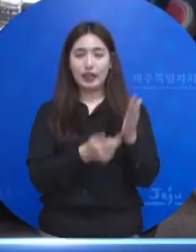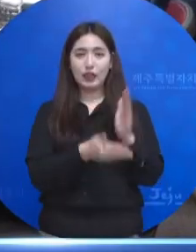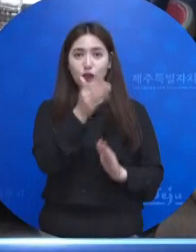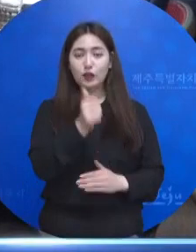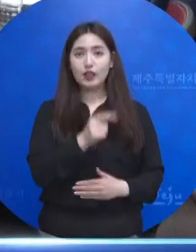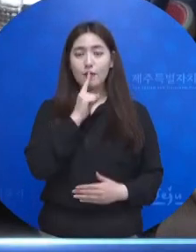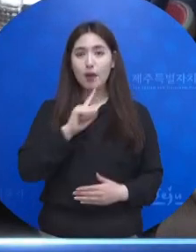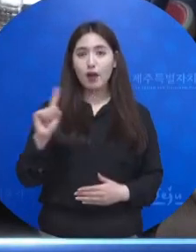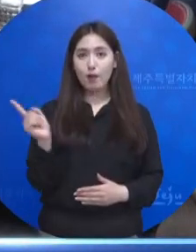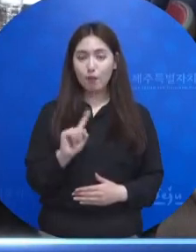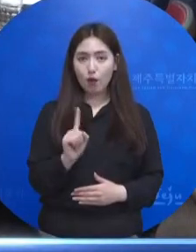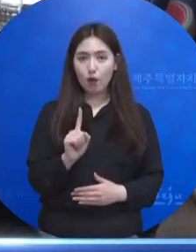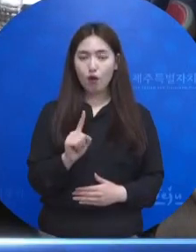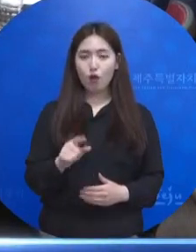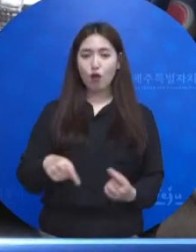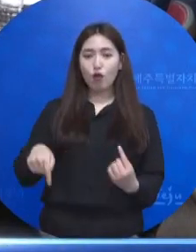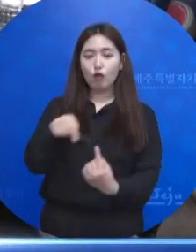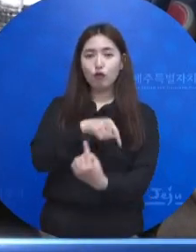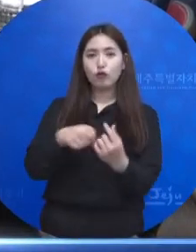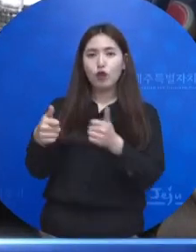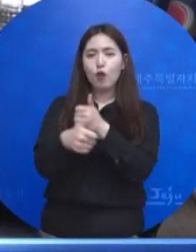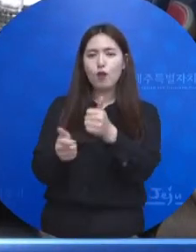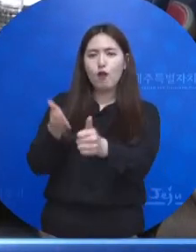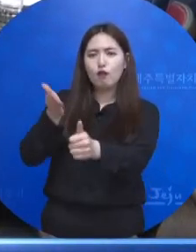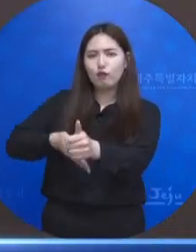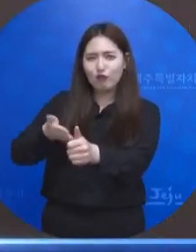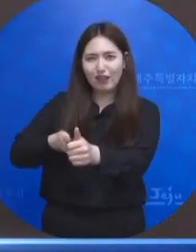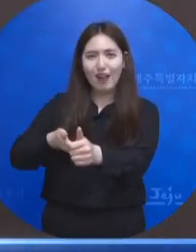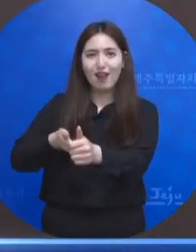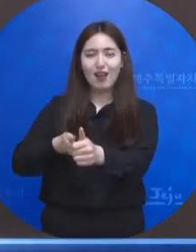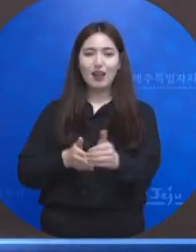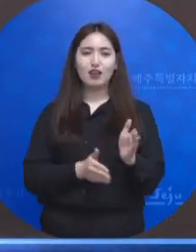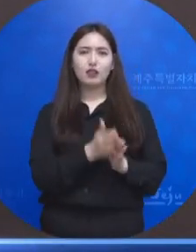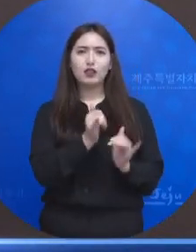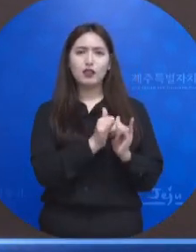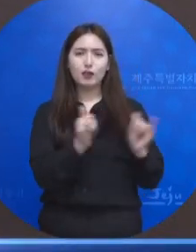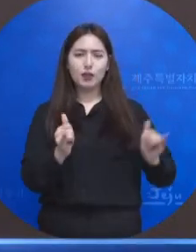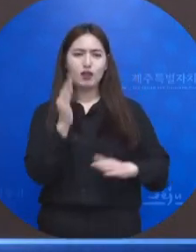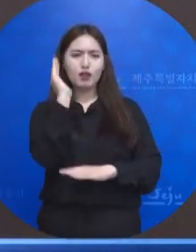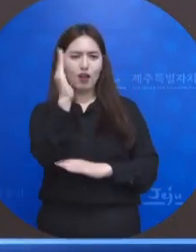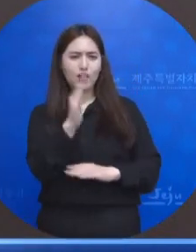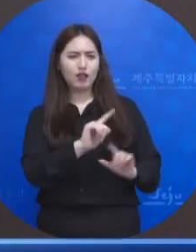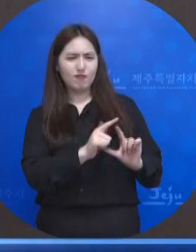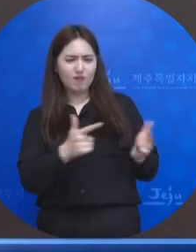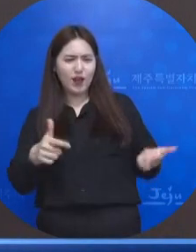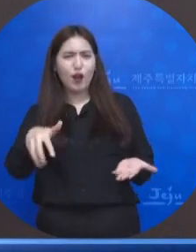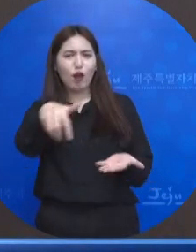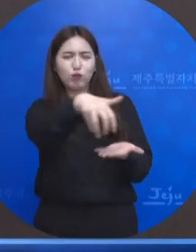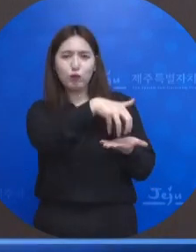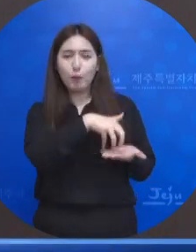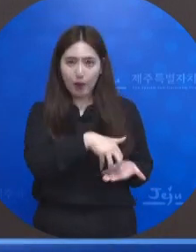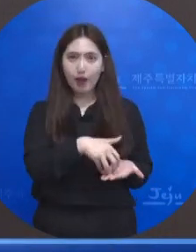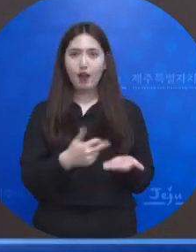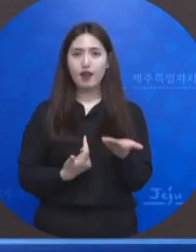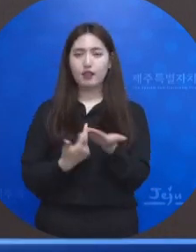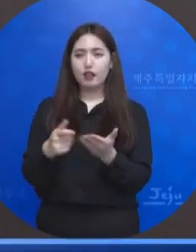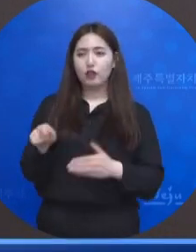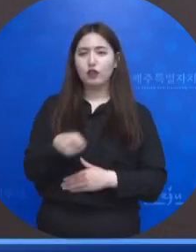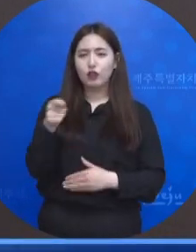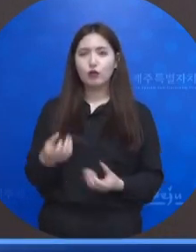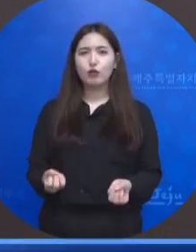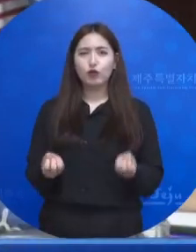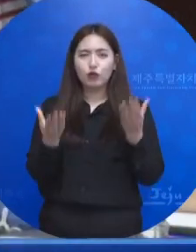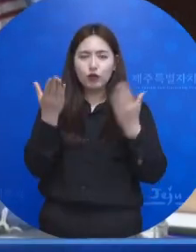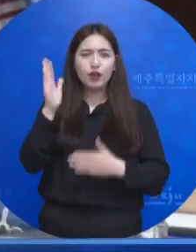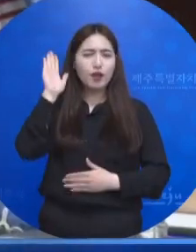강병삼 제주시장은 위촉된 운영위원들에게 시민들의 다양한 의견을 수렴하여 제주